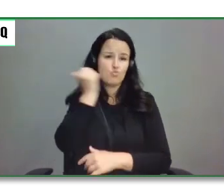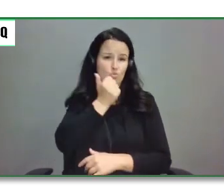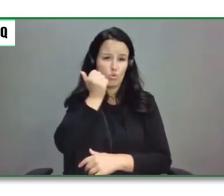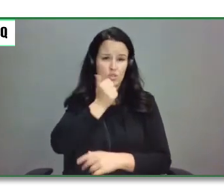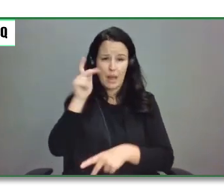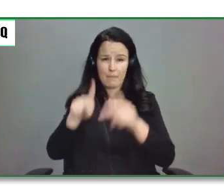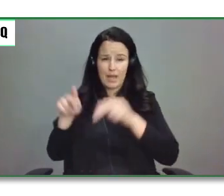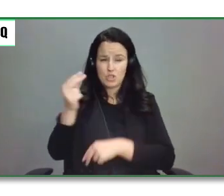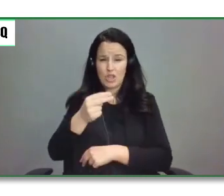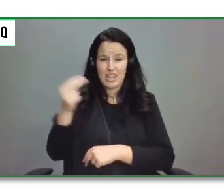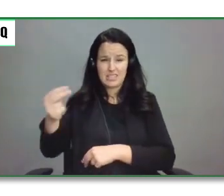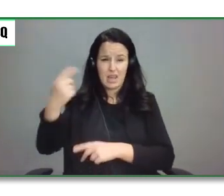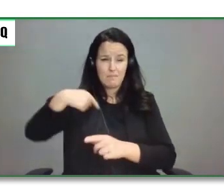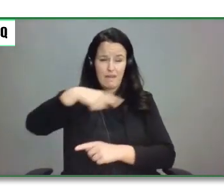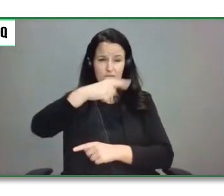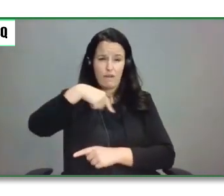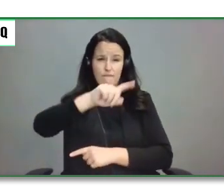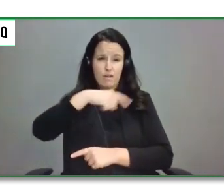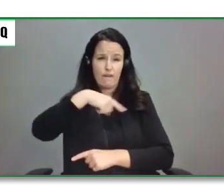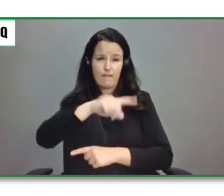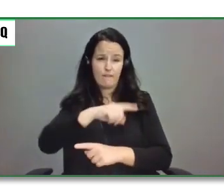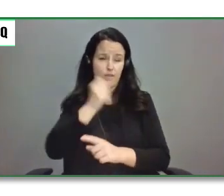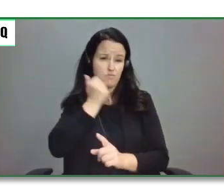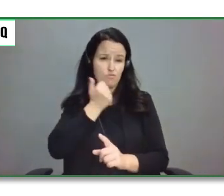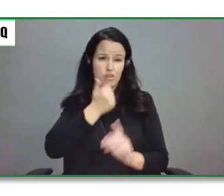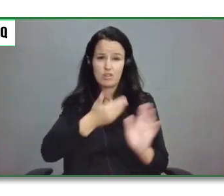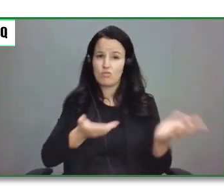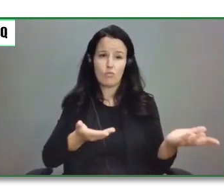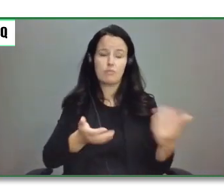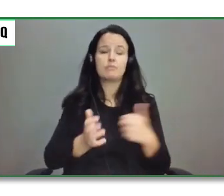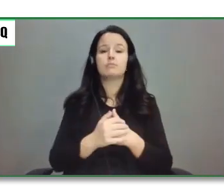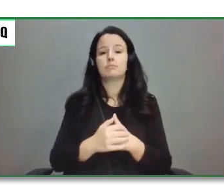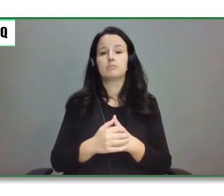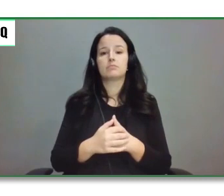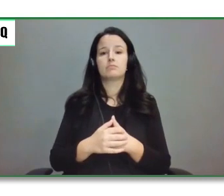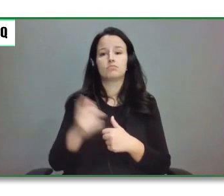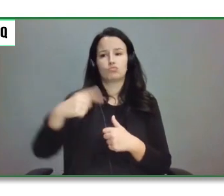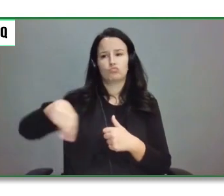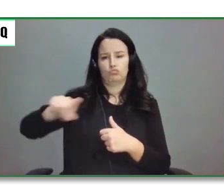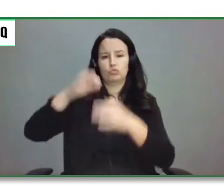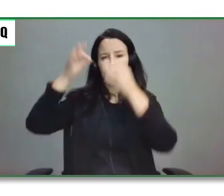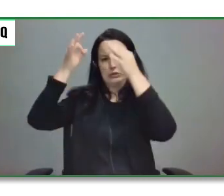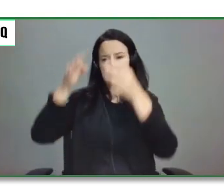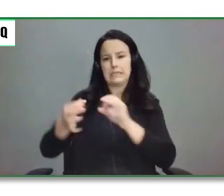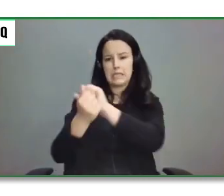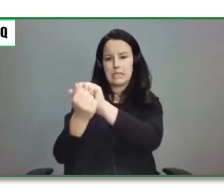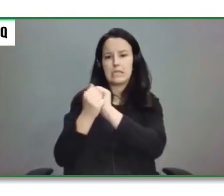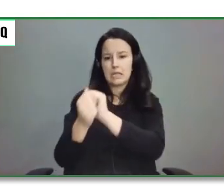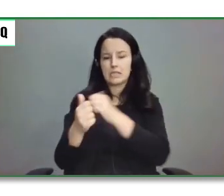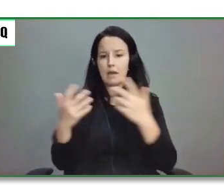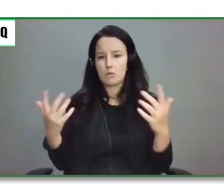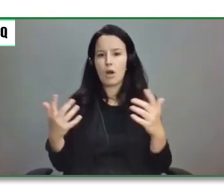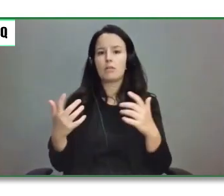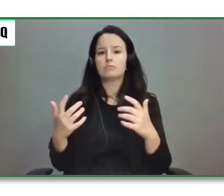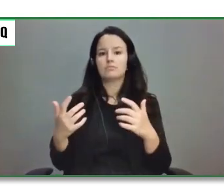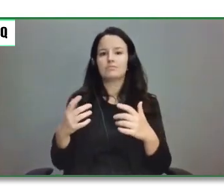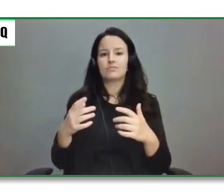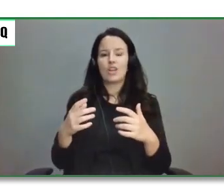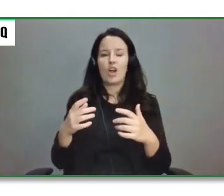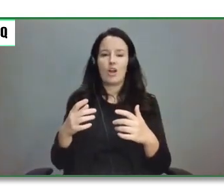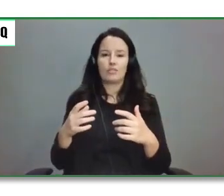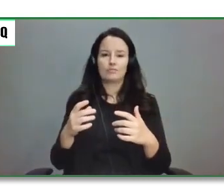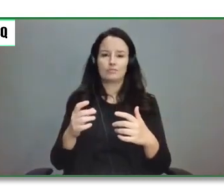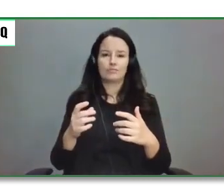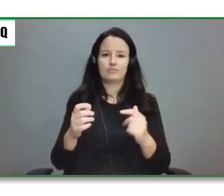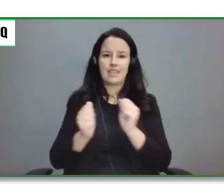montagnes rocheuses de la Colombie-Britannique. Nous avons décidé ensemble qu'avec l'ami qui tenait le